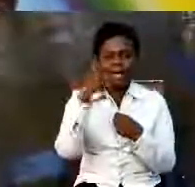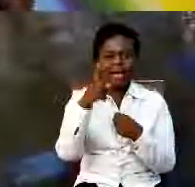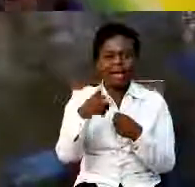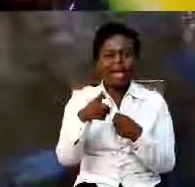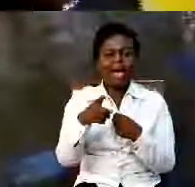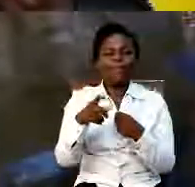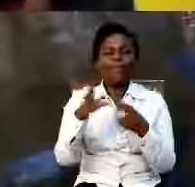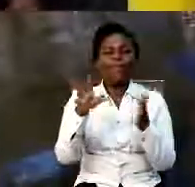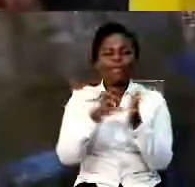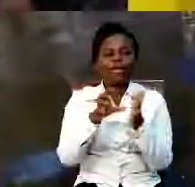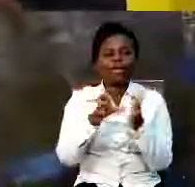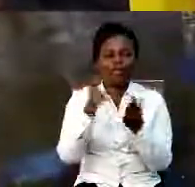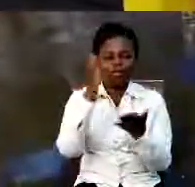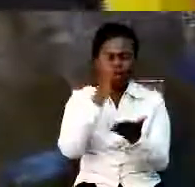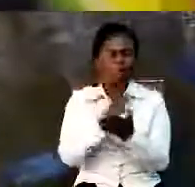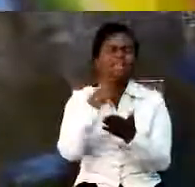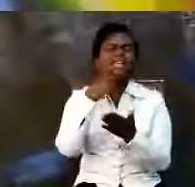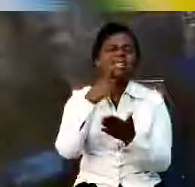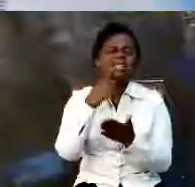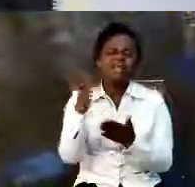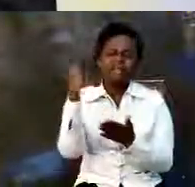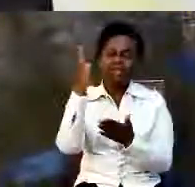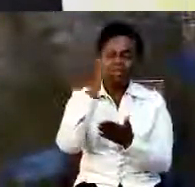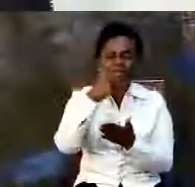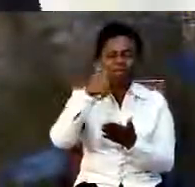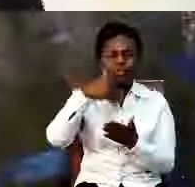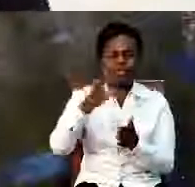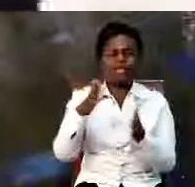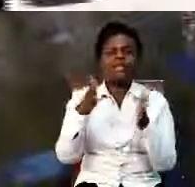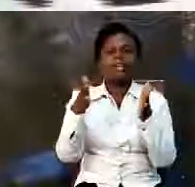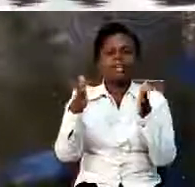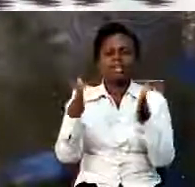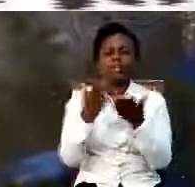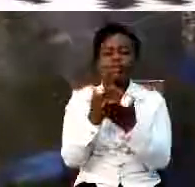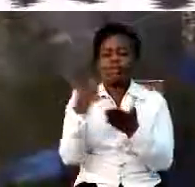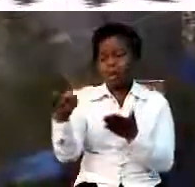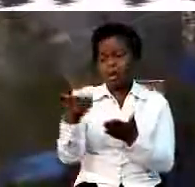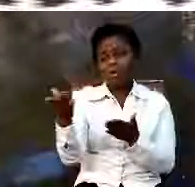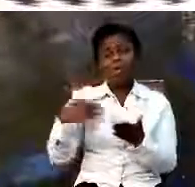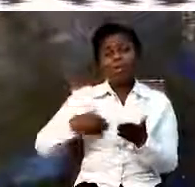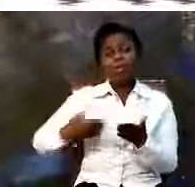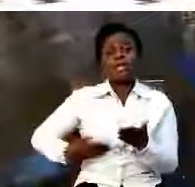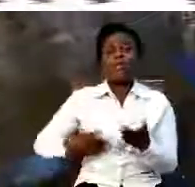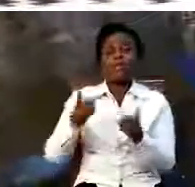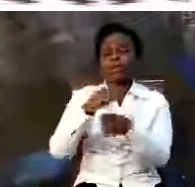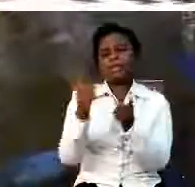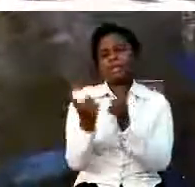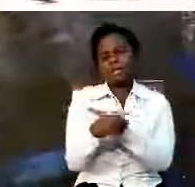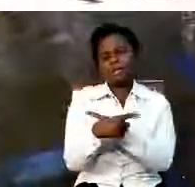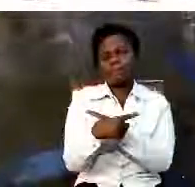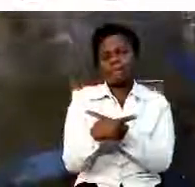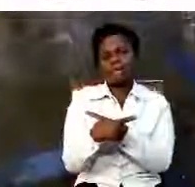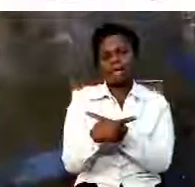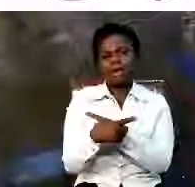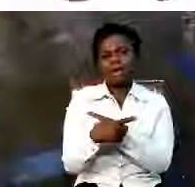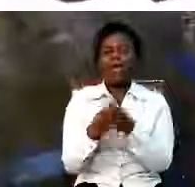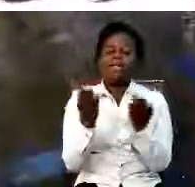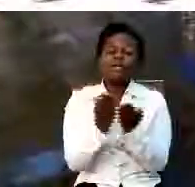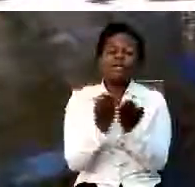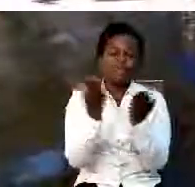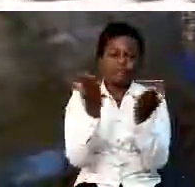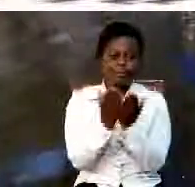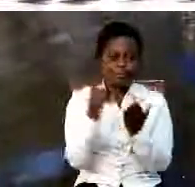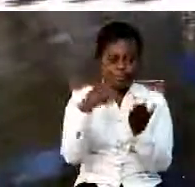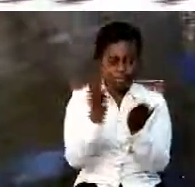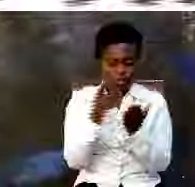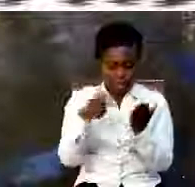wa kweli, yani kila siku naenda darasani. Maana hawa wanawake wanabadilika, ni kama syllabus. Kuna somo la leo, kuna somo la kesho, kuna somo